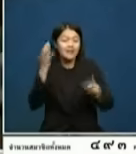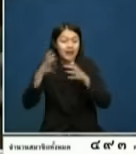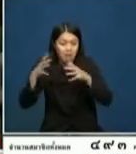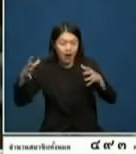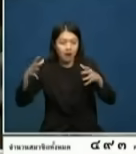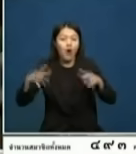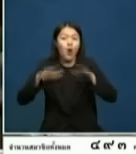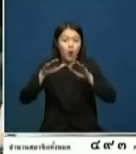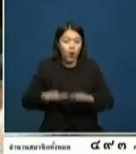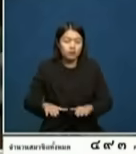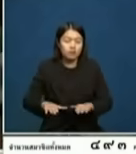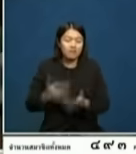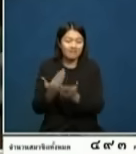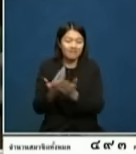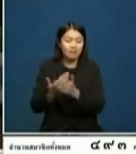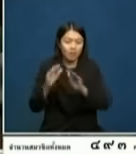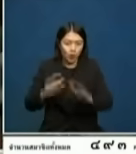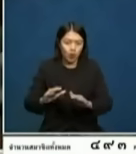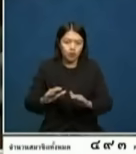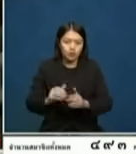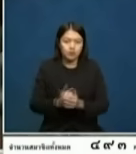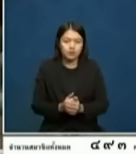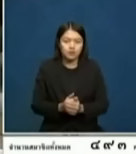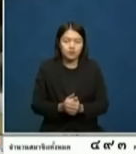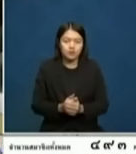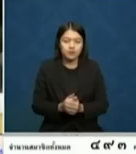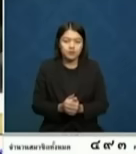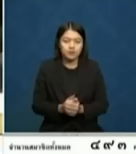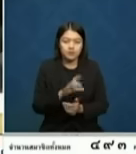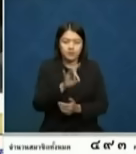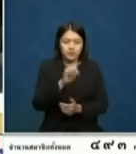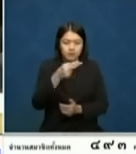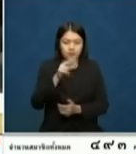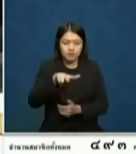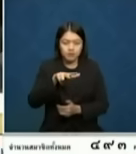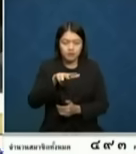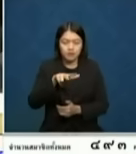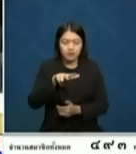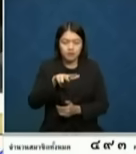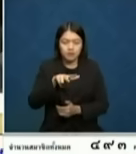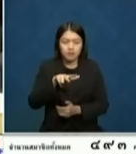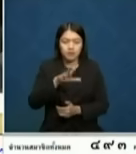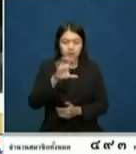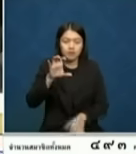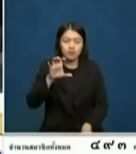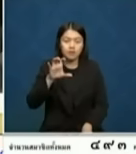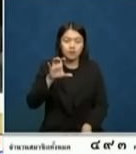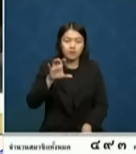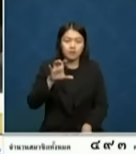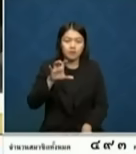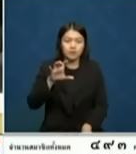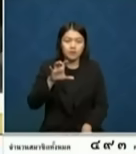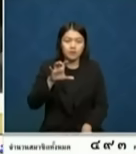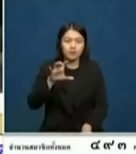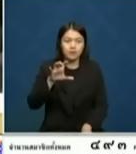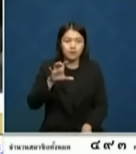คือมีหลายครั้งหลายช่วงไงไม่ใช่ช่วงเดียวนะ ใช่ค่ะ นะแม่เพื่อนนั่งอยู่ข้างก็ช่วยอะไรไม่ได้เลยโตโต ้นั่งงงกันอยู่ไง พี่โต